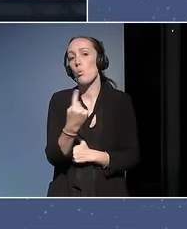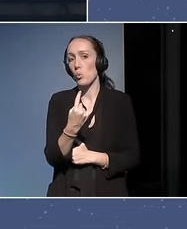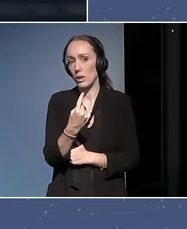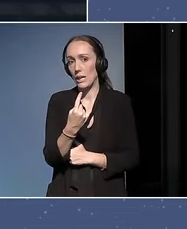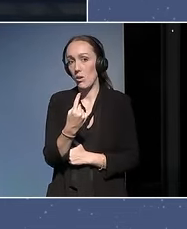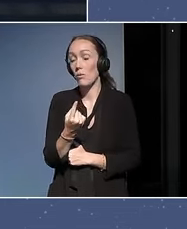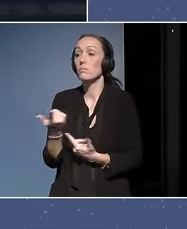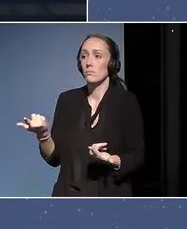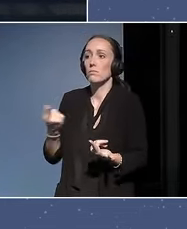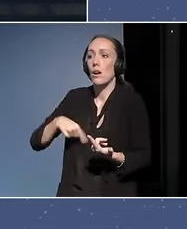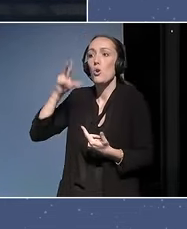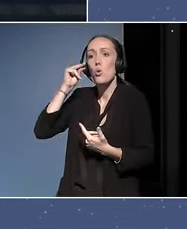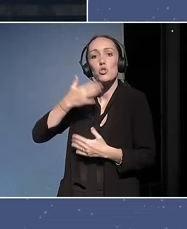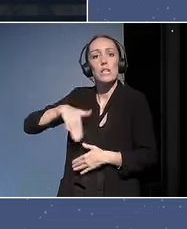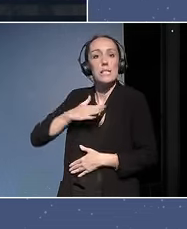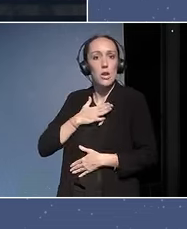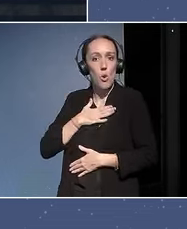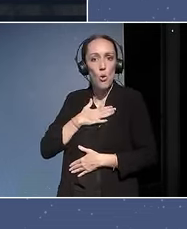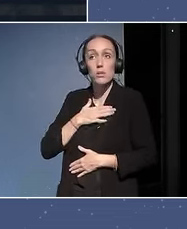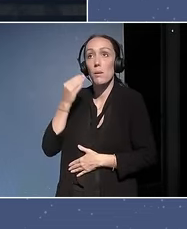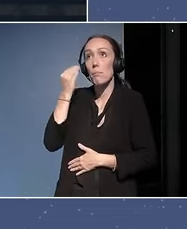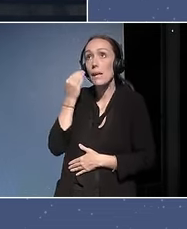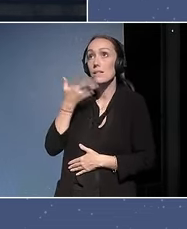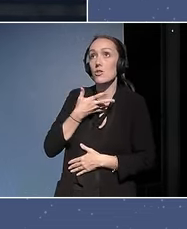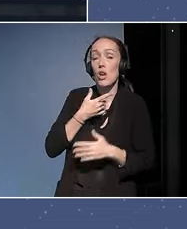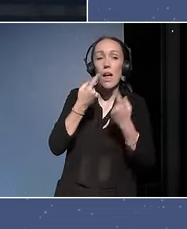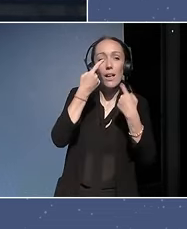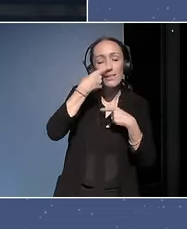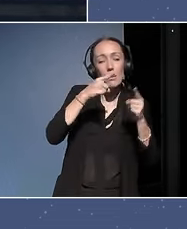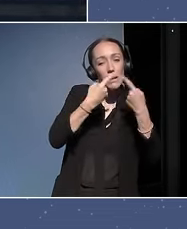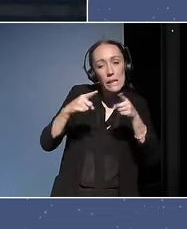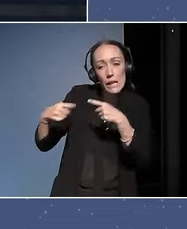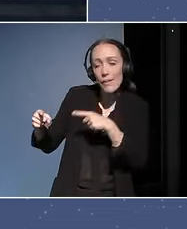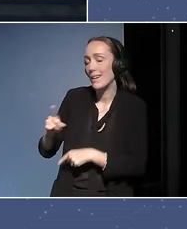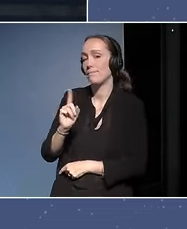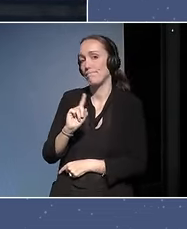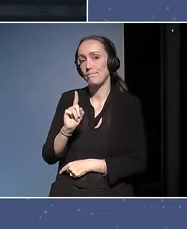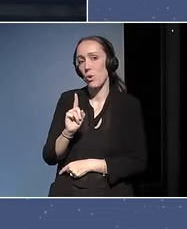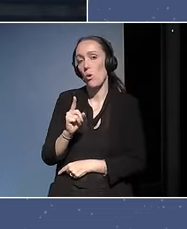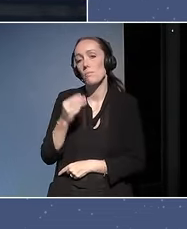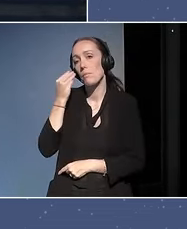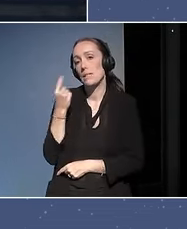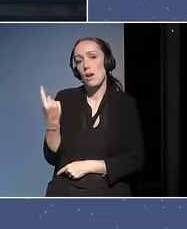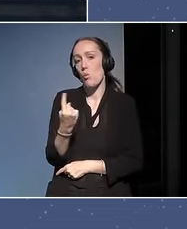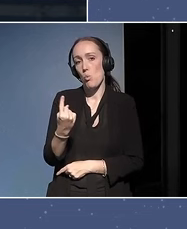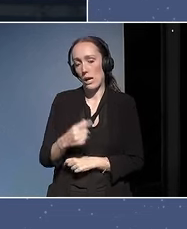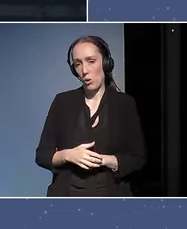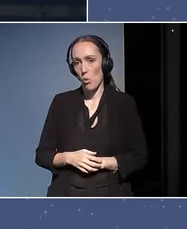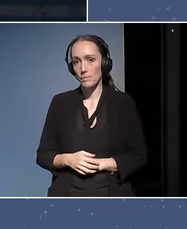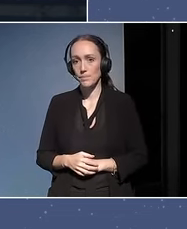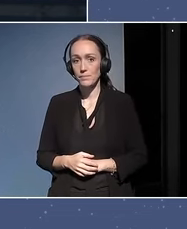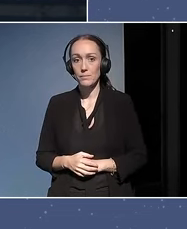importanti quelli trovati in Egitto quelli trovati in Marocco Quindi per dire che sono specie diverse